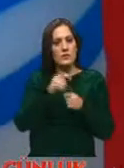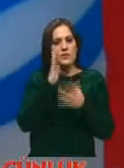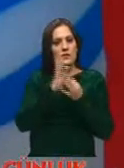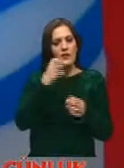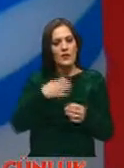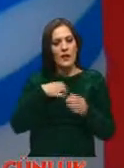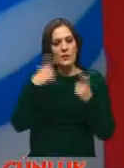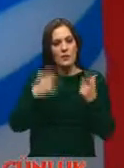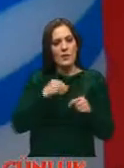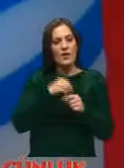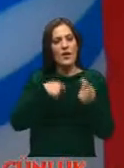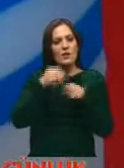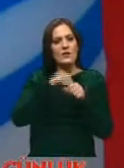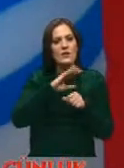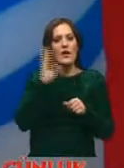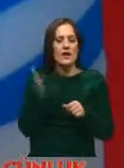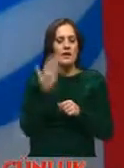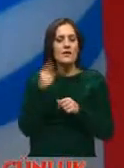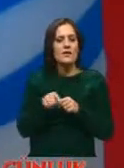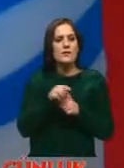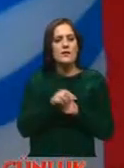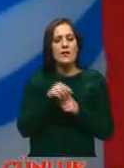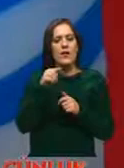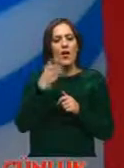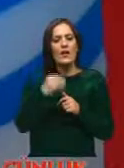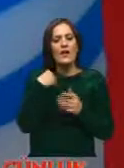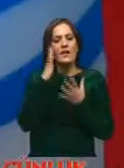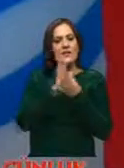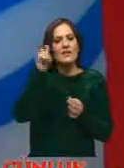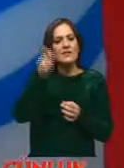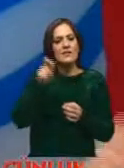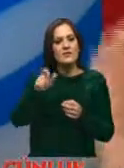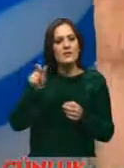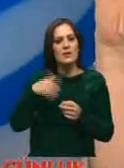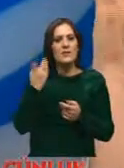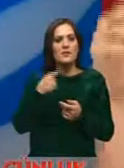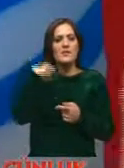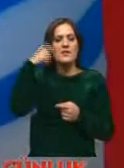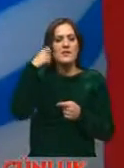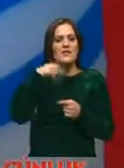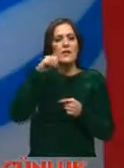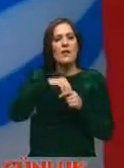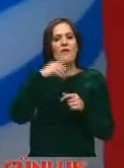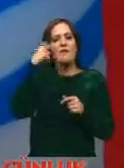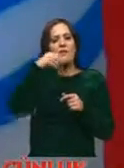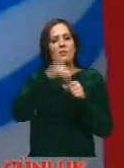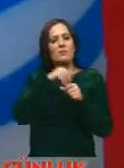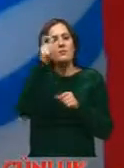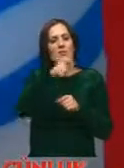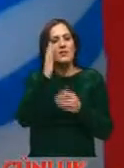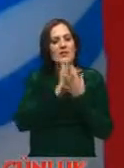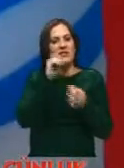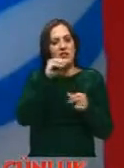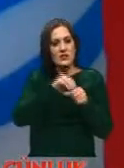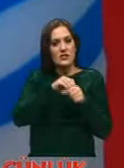kendi mekanlarında, ofislerinde her neyse. Mevcut karakterler üzerinden, işte sinema kahramanları, film kahramanları